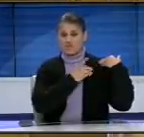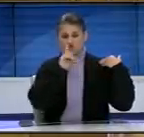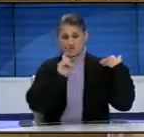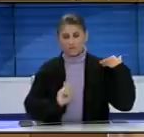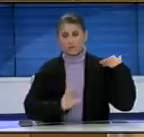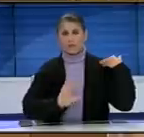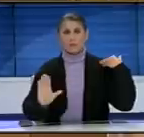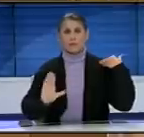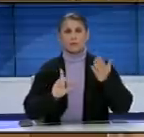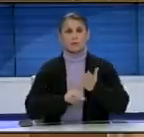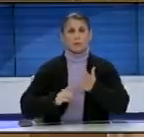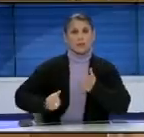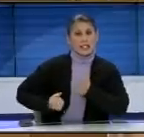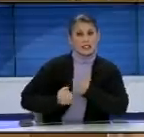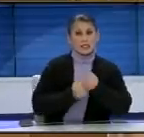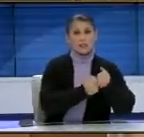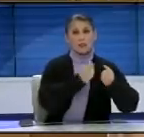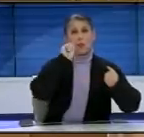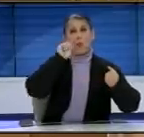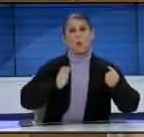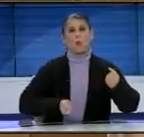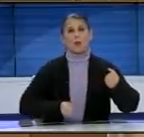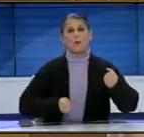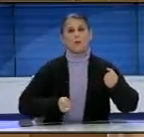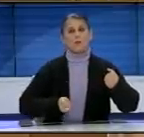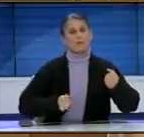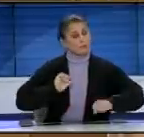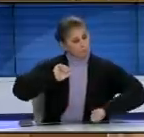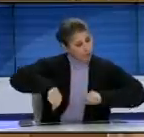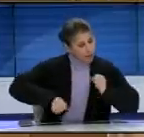επιτάσσει να στηρίξουμε τον Ουκρανικό λαό ενεργά,